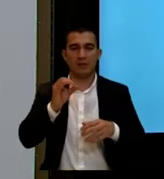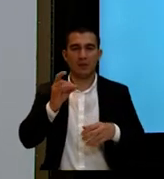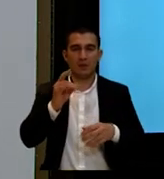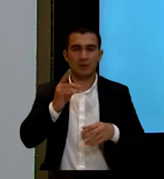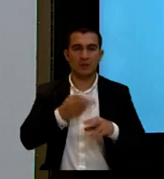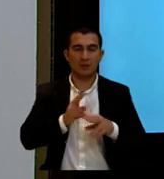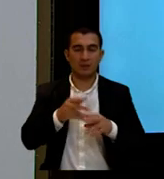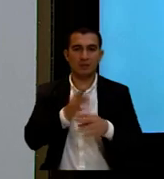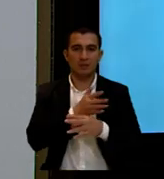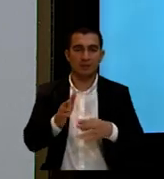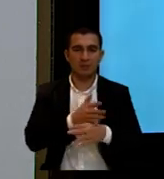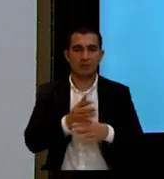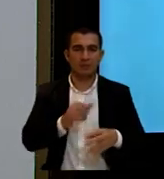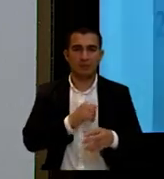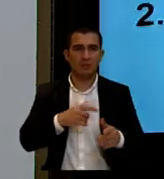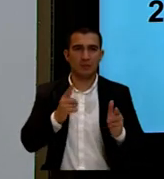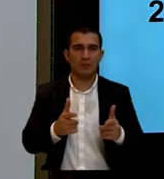ajralishi.